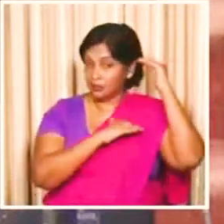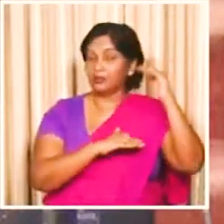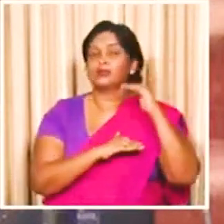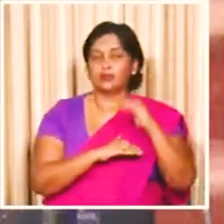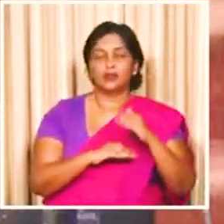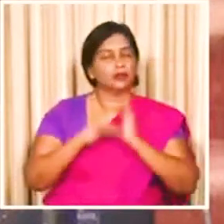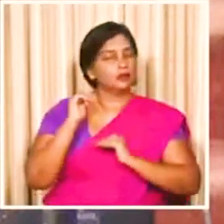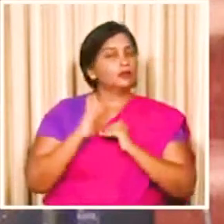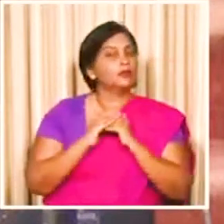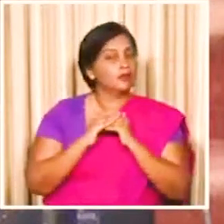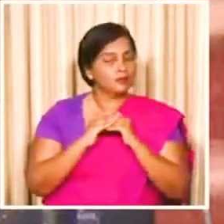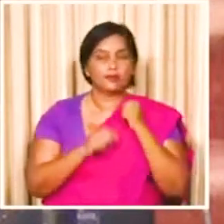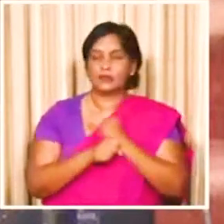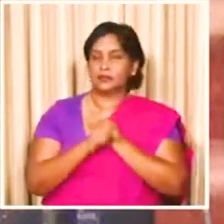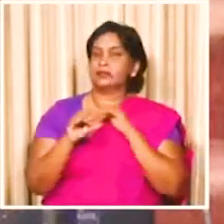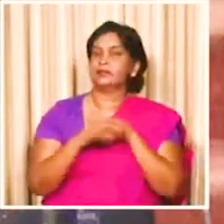இதிலே நன்மை